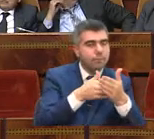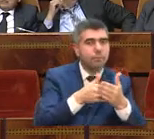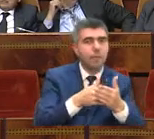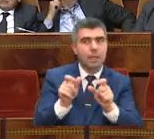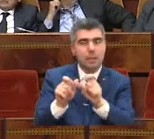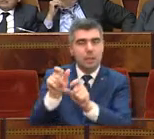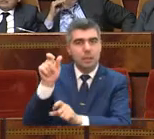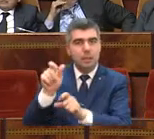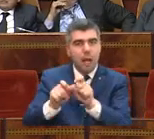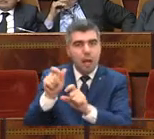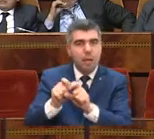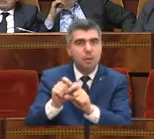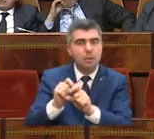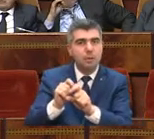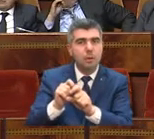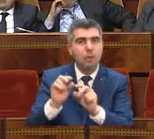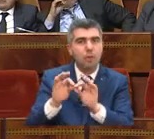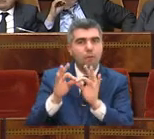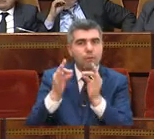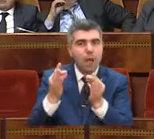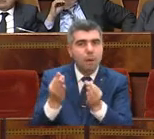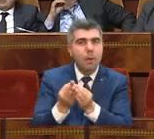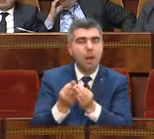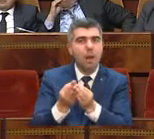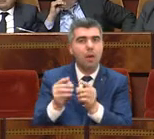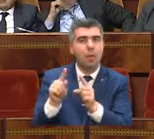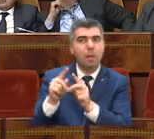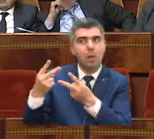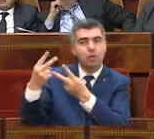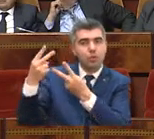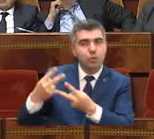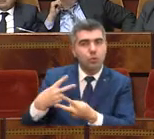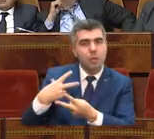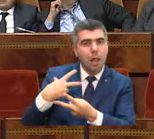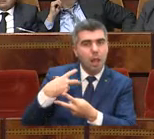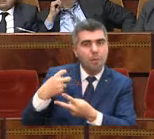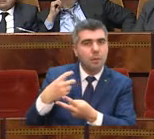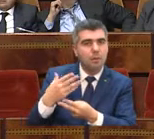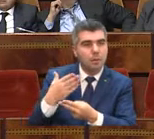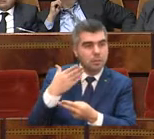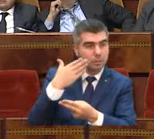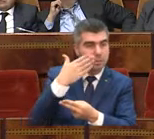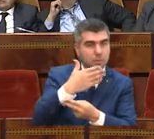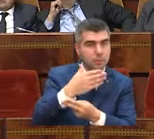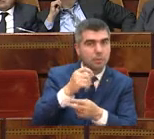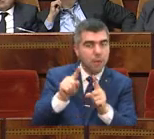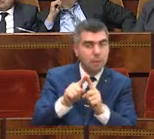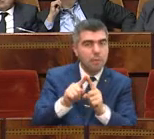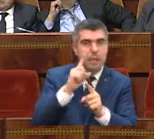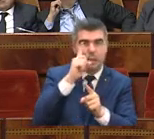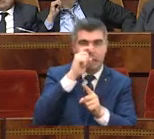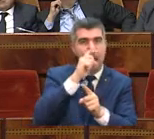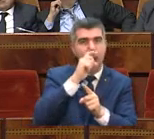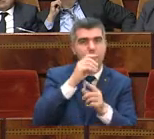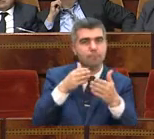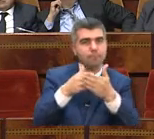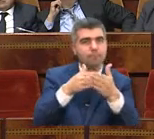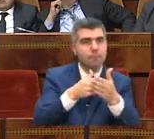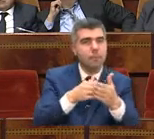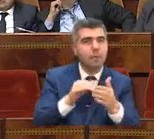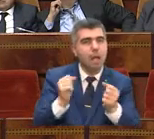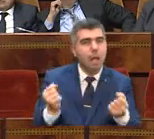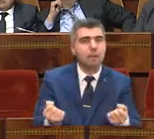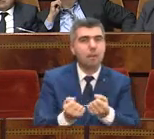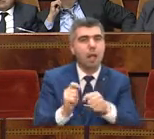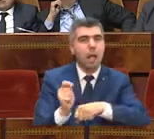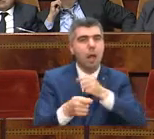الحقوق وغيرهم من المستثمرين حتى نجعلوا من هذه الأراضي فعلاً رافعة للتنمية بالعالم القروي. شكراً سيد الوزير.